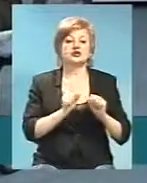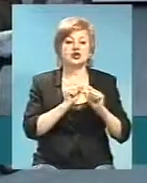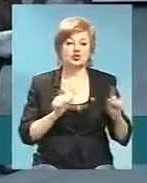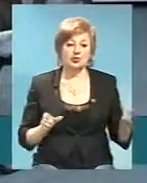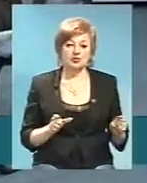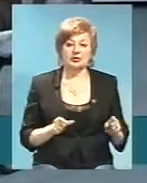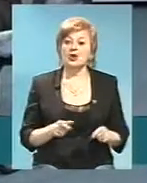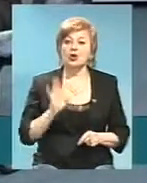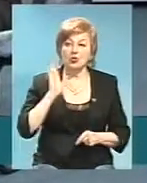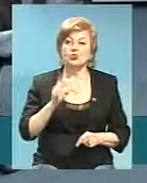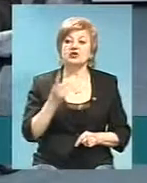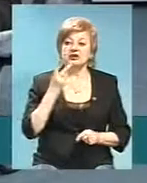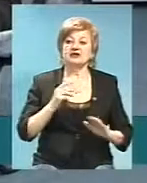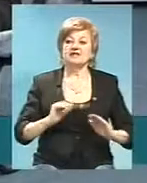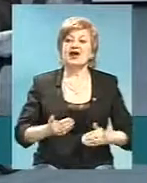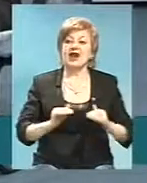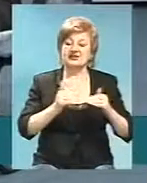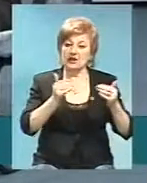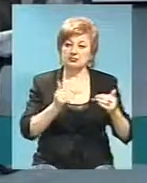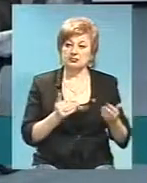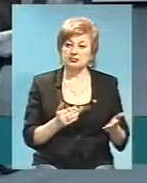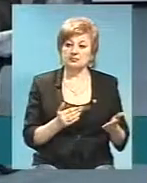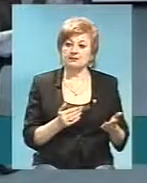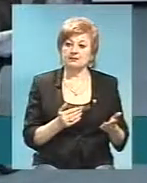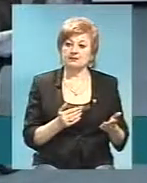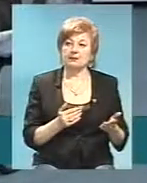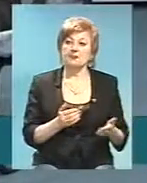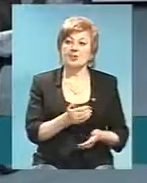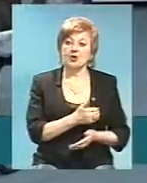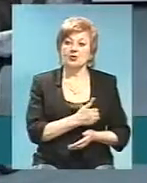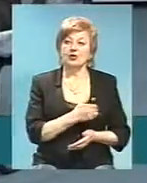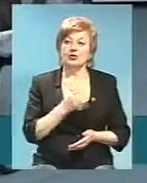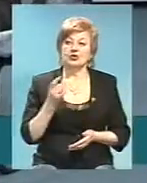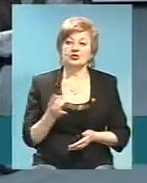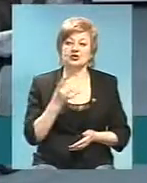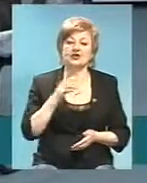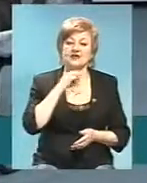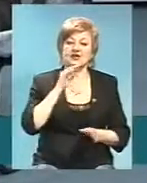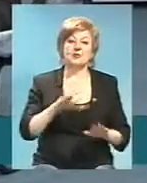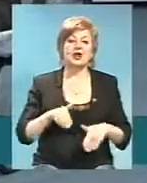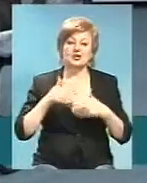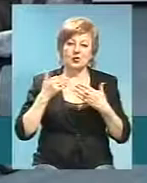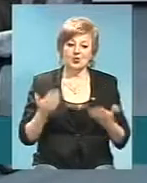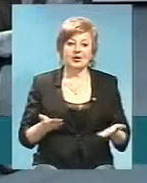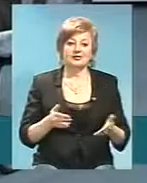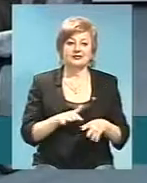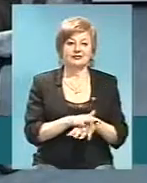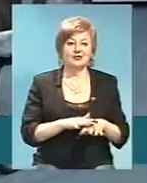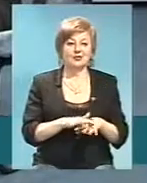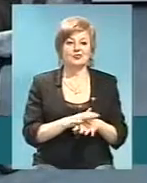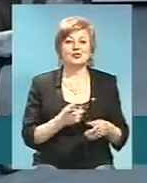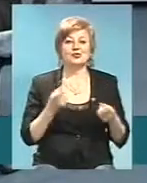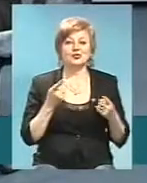знає, які це вулиці. Я хочу ще раз звернути увагу батьківської громадськості,